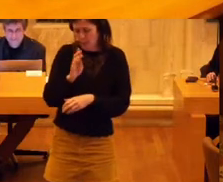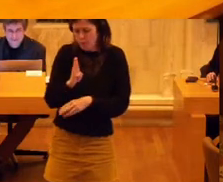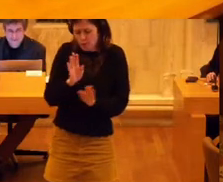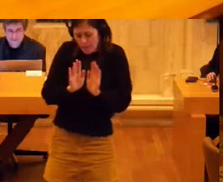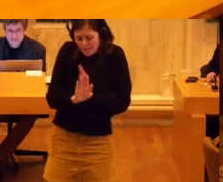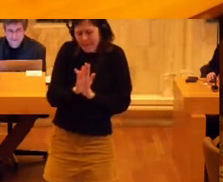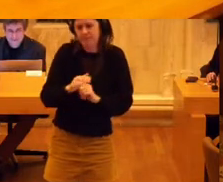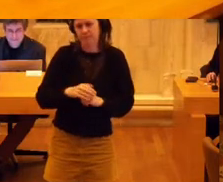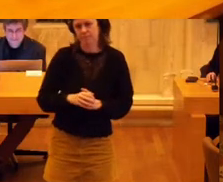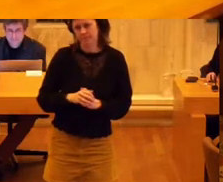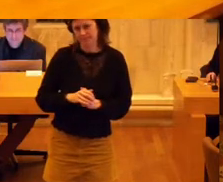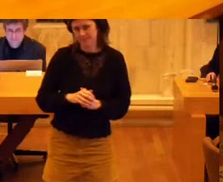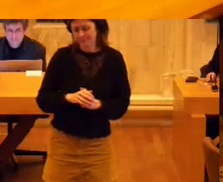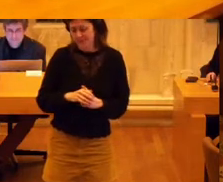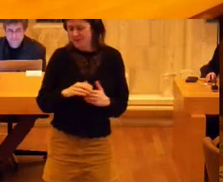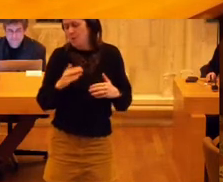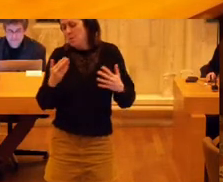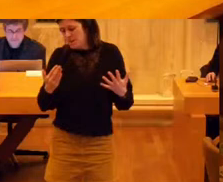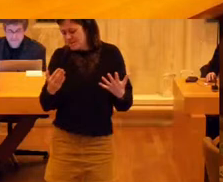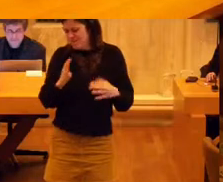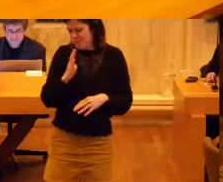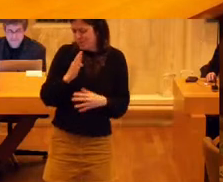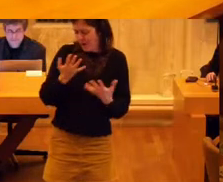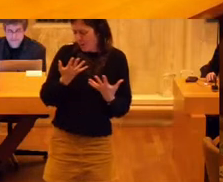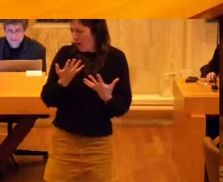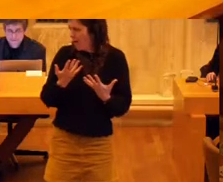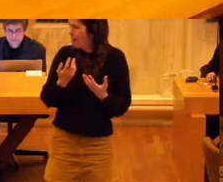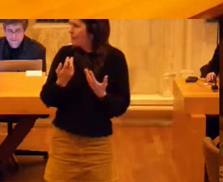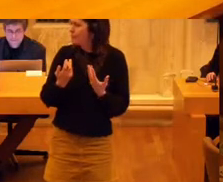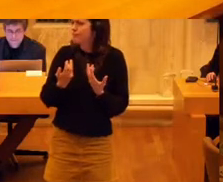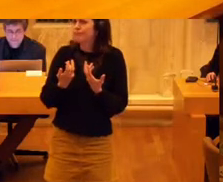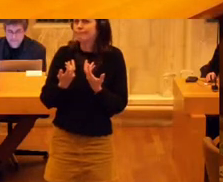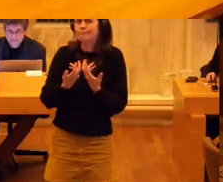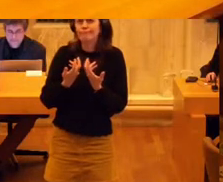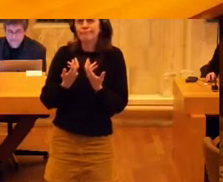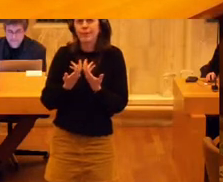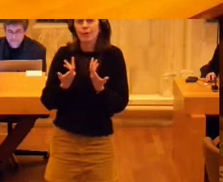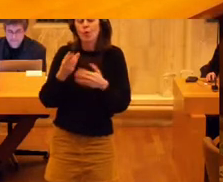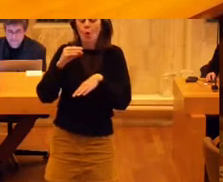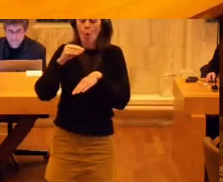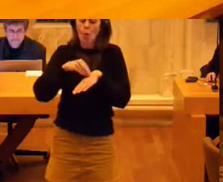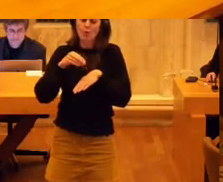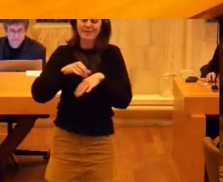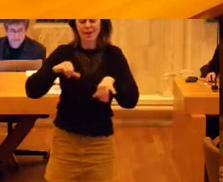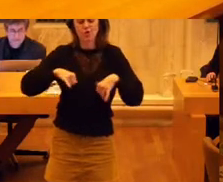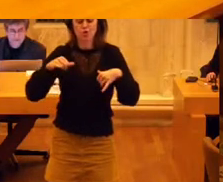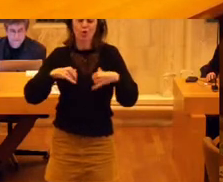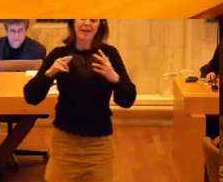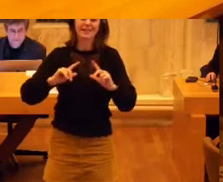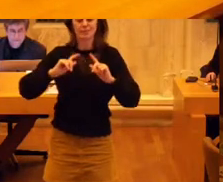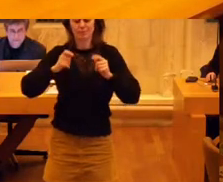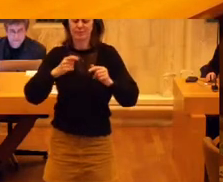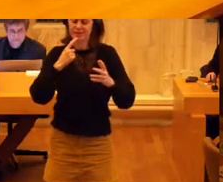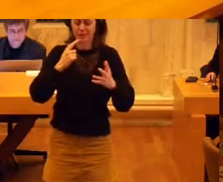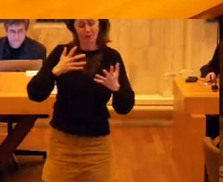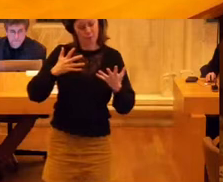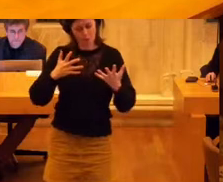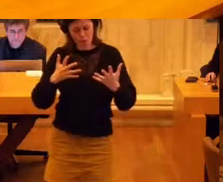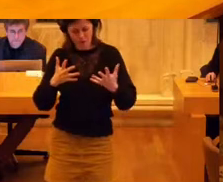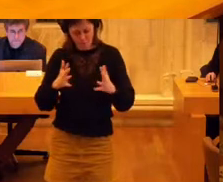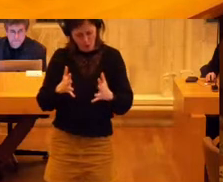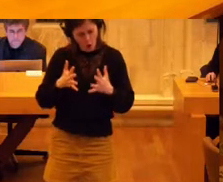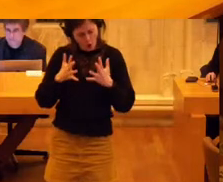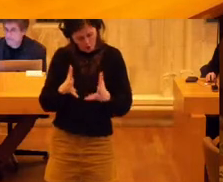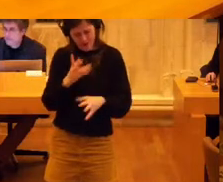spécifiques sont aussi la préfiguration sans doute de ce qu'on pourrait faire de type un peu conseil de la jeunesse et donc d'avoir un engagement et de favoriser cet